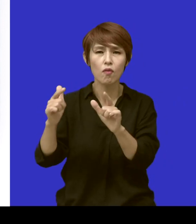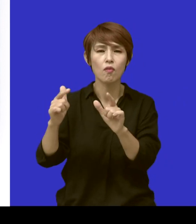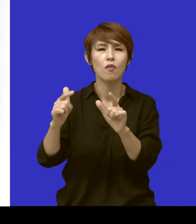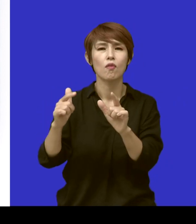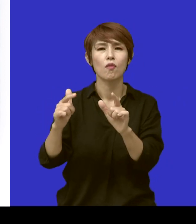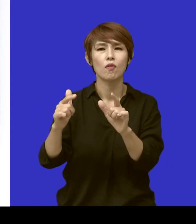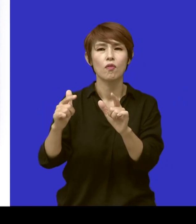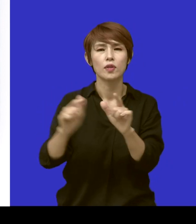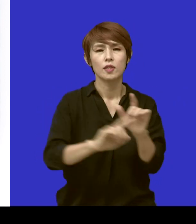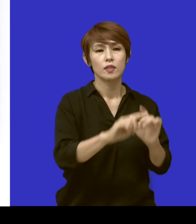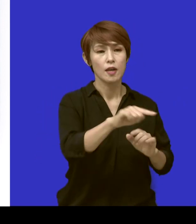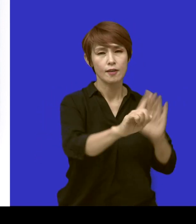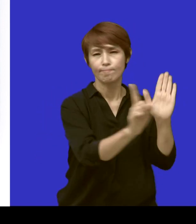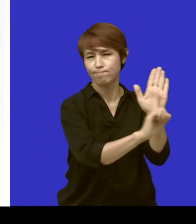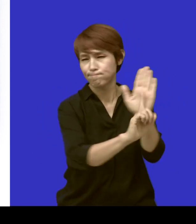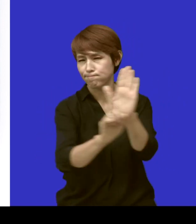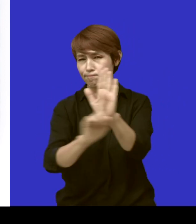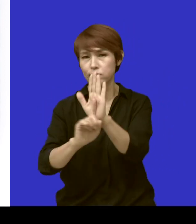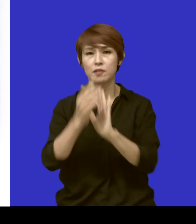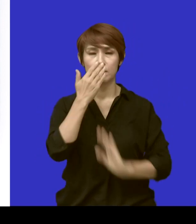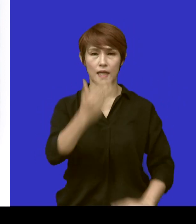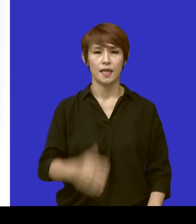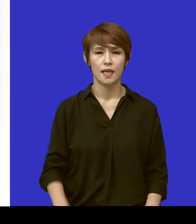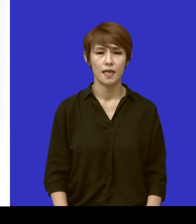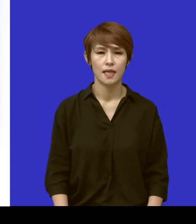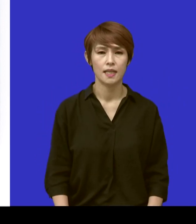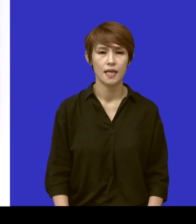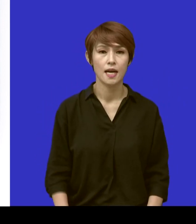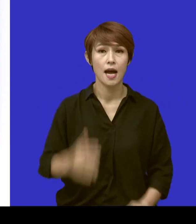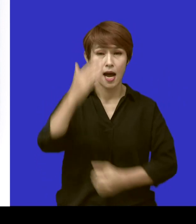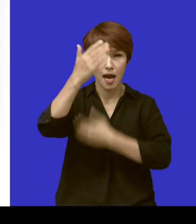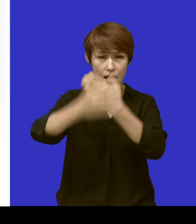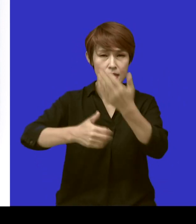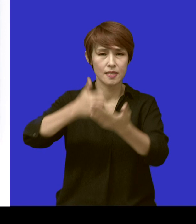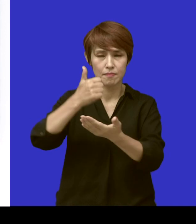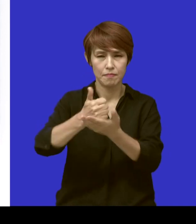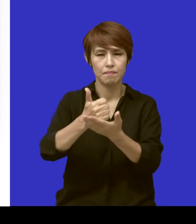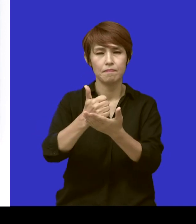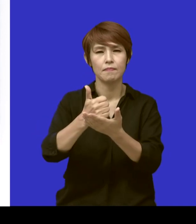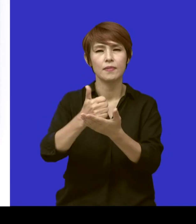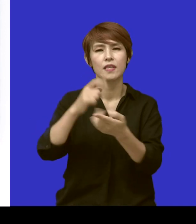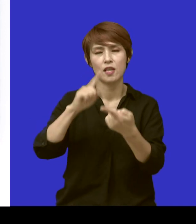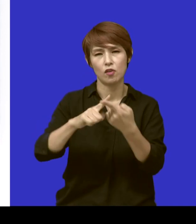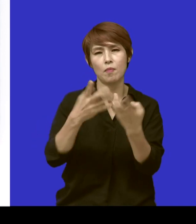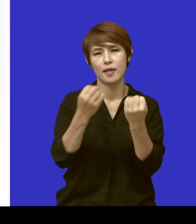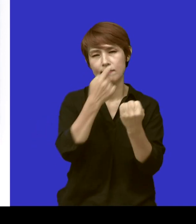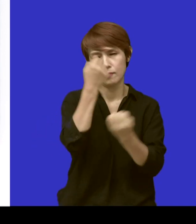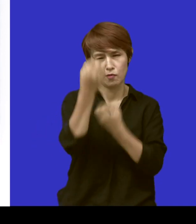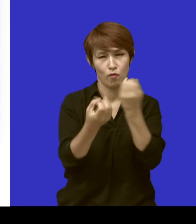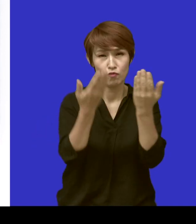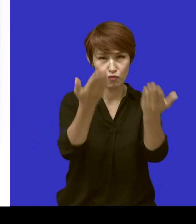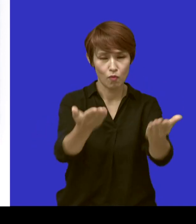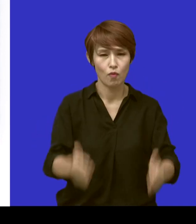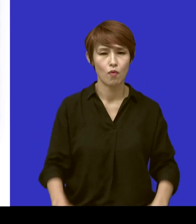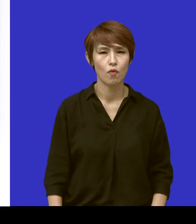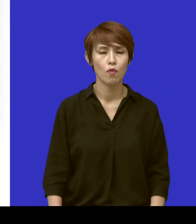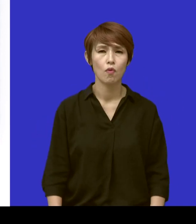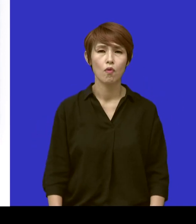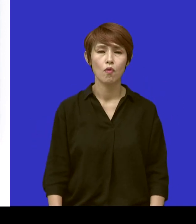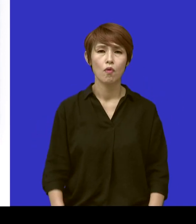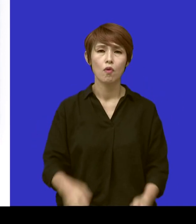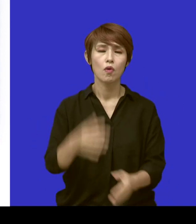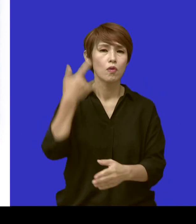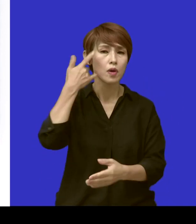수 있는 시대니까 더 많은 곳에서 하나님을 증거해 주시고 또 무엇이 필요한지 우리 사회가 왜 그런 법